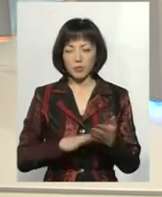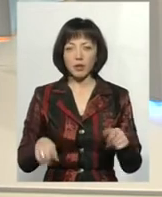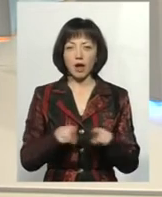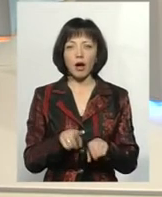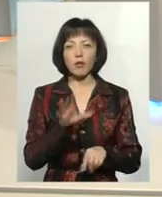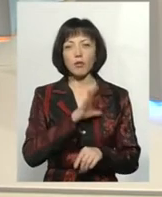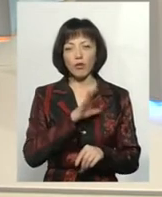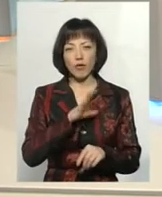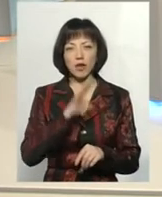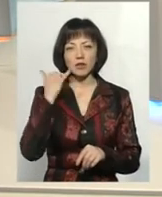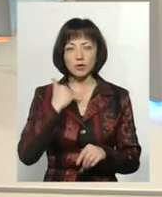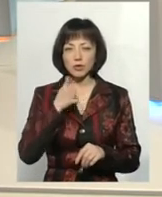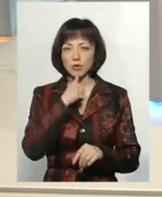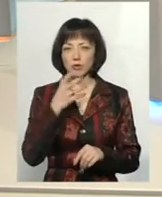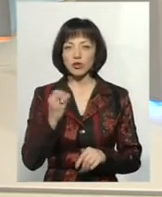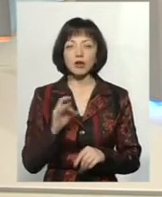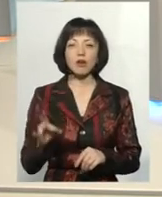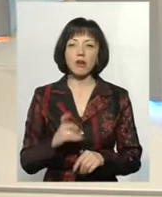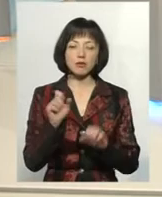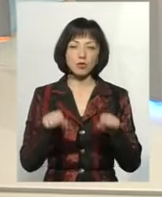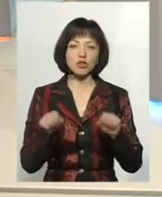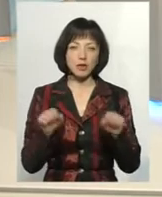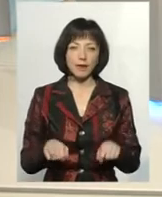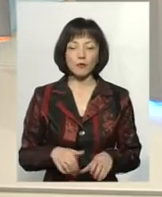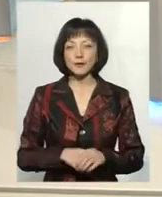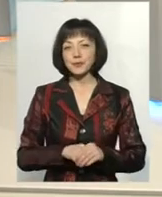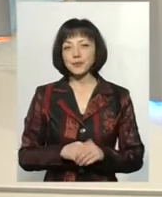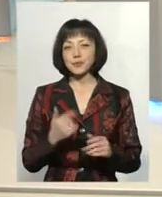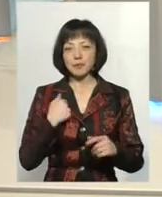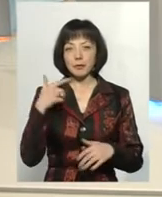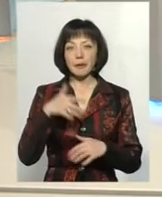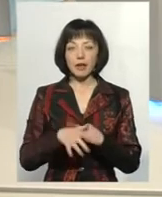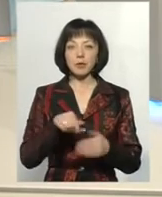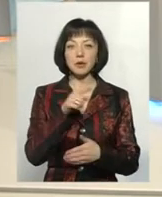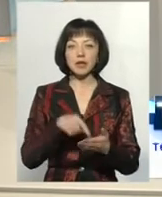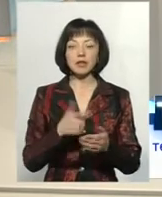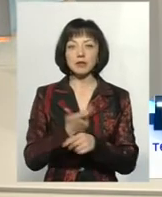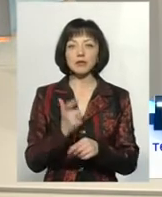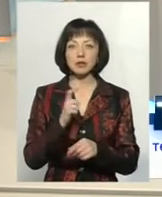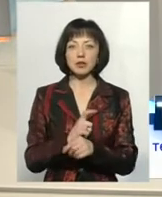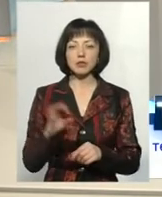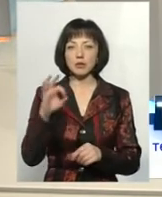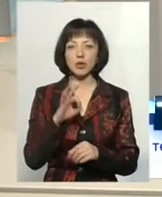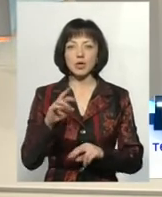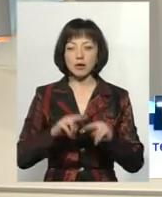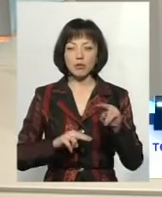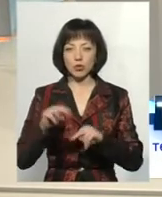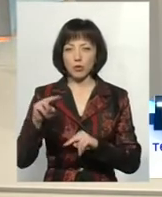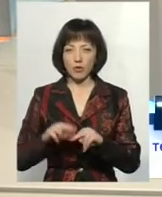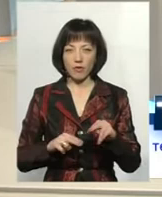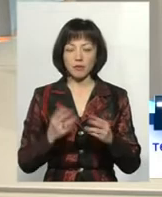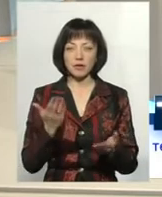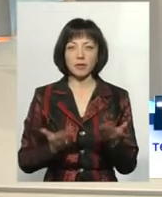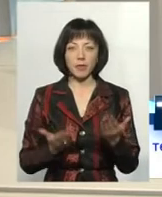буває. Дзвоніть, спробуйте ще раз, можливо. Але я зрозуміла, питання більше по забудовах було. Та?